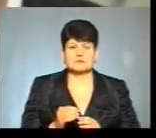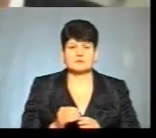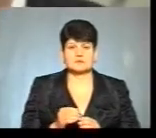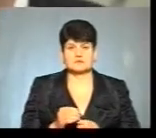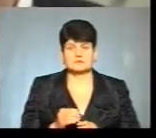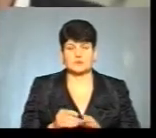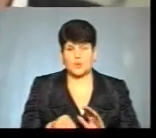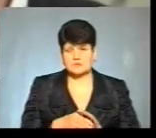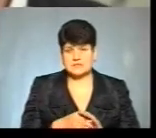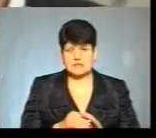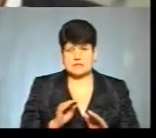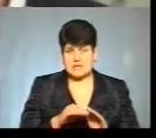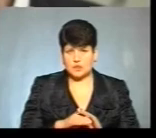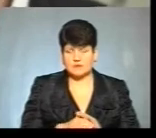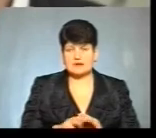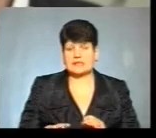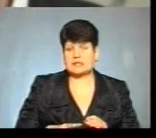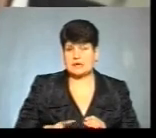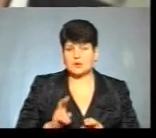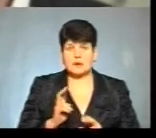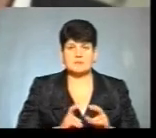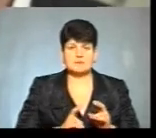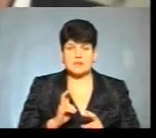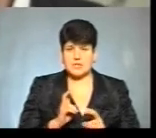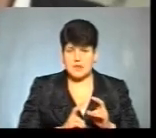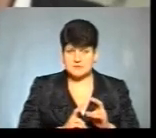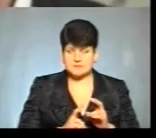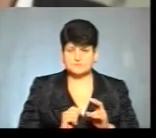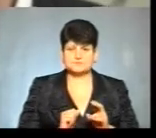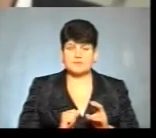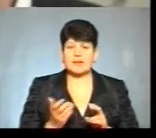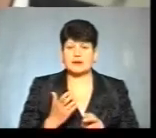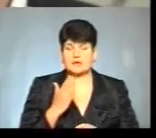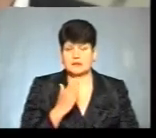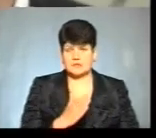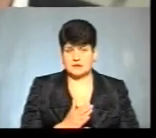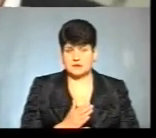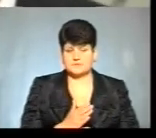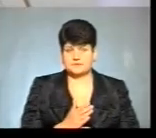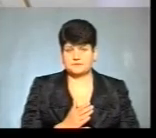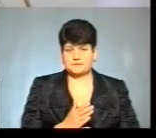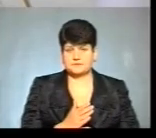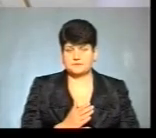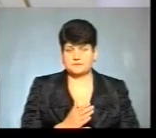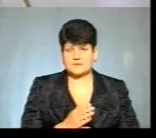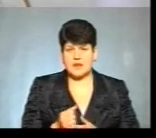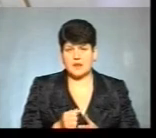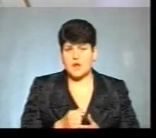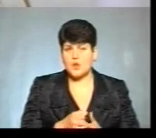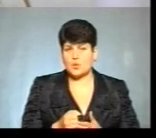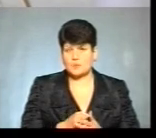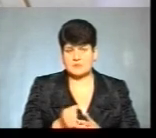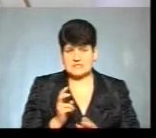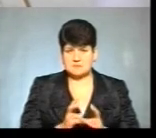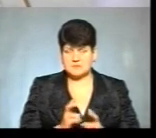коли директора підприємств, які є, або якісь певні лобісти тих підприємств, тому